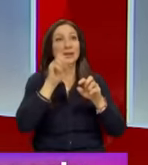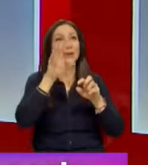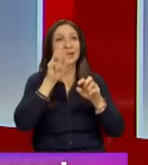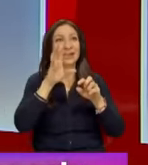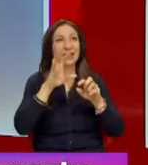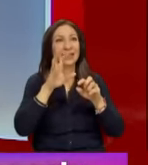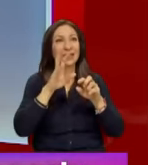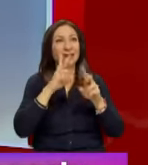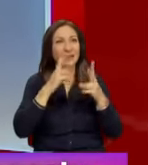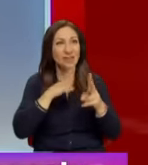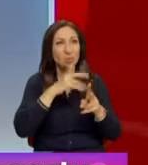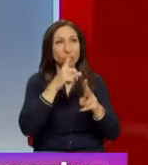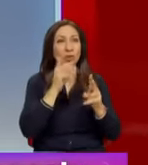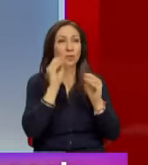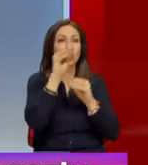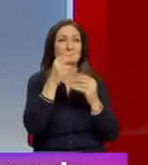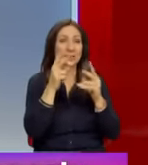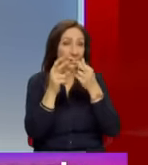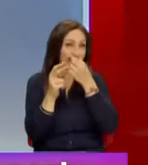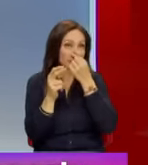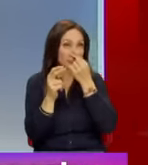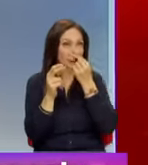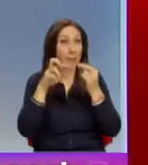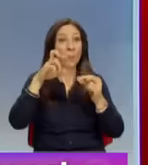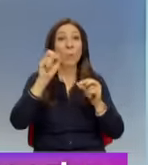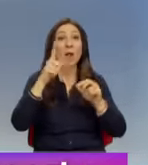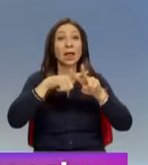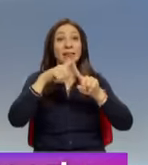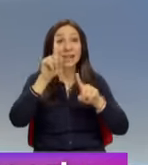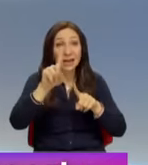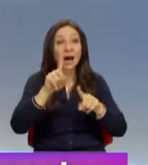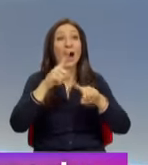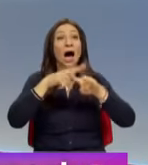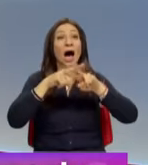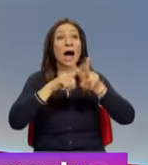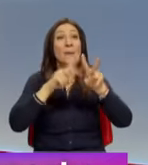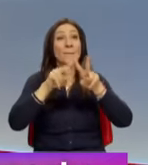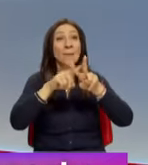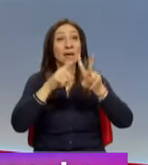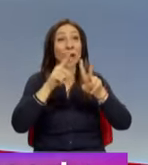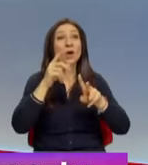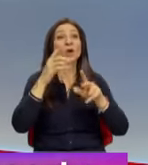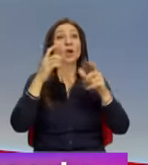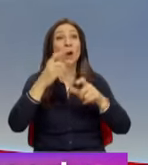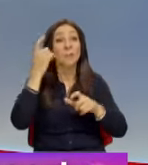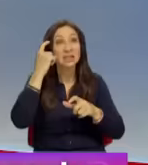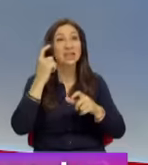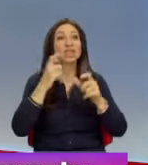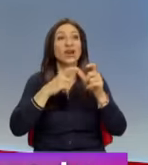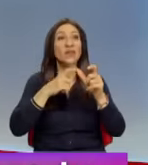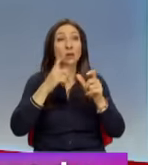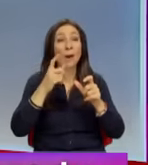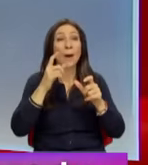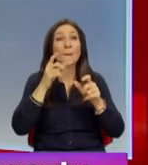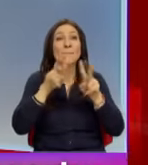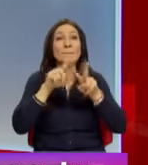sönen modu varsa onu da kullanabiliriz aslında. Polatlı, Haymana, Gölbaşı, Şerefli Koçhisar, Mamak,